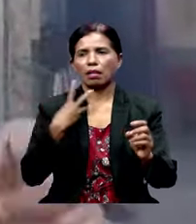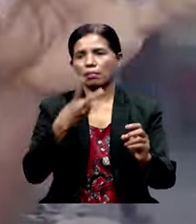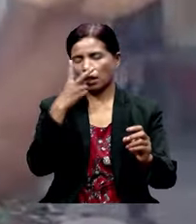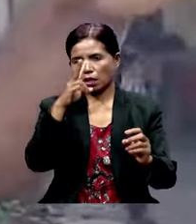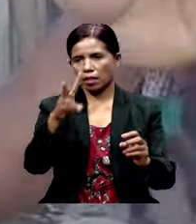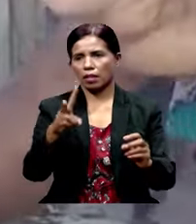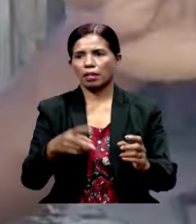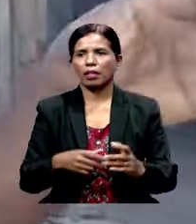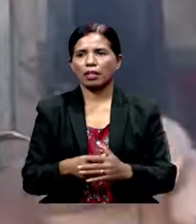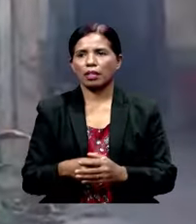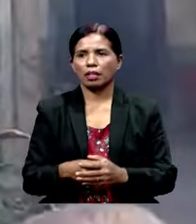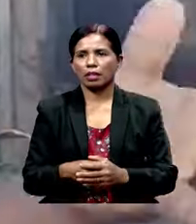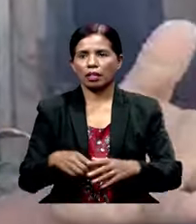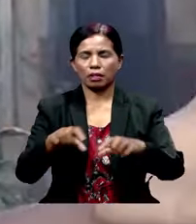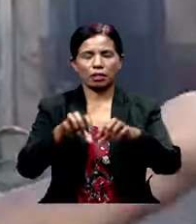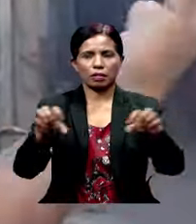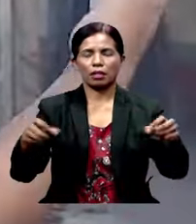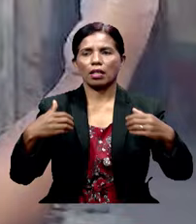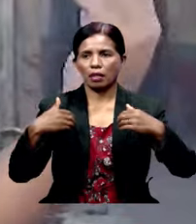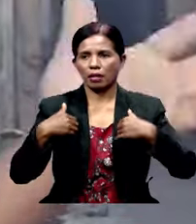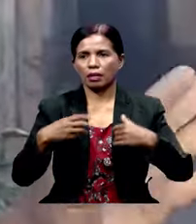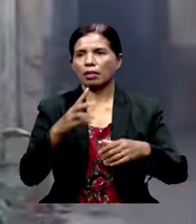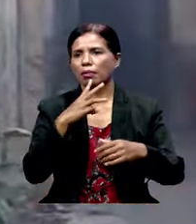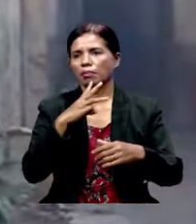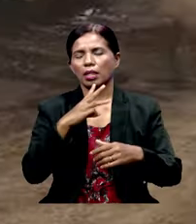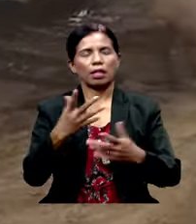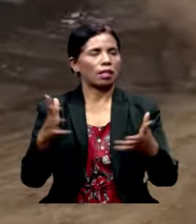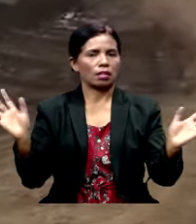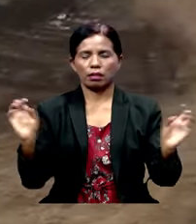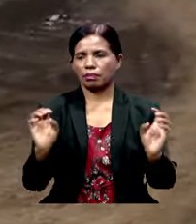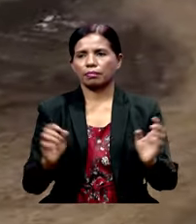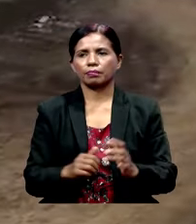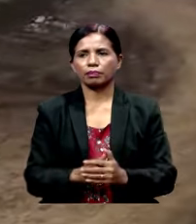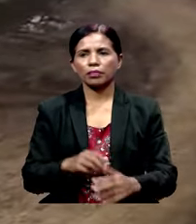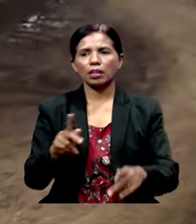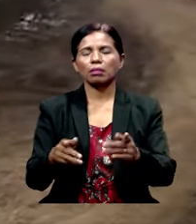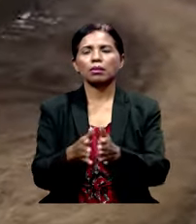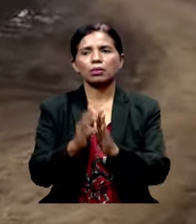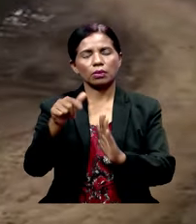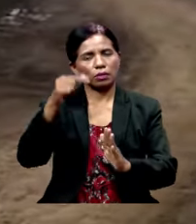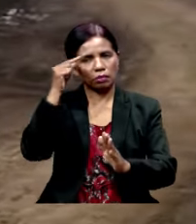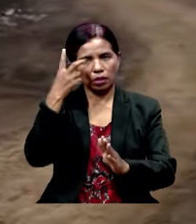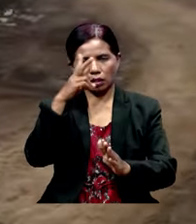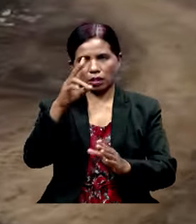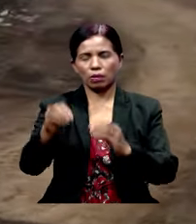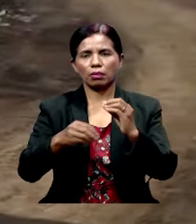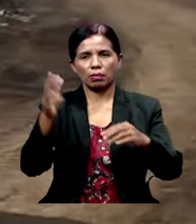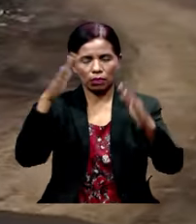nasa terang sirne makia masih nungka be ida mamay. Tambane komidade husu governo atau resolve sirne